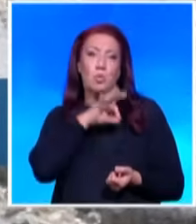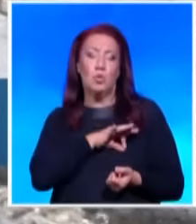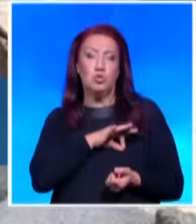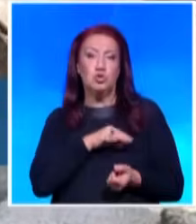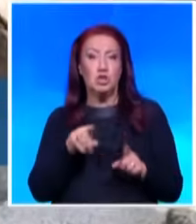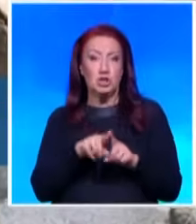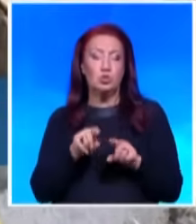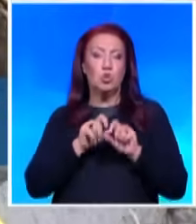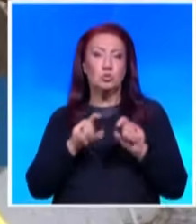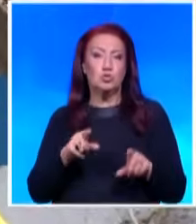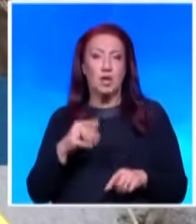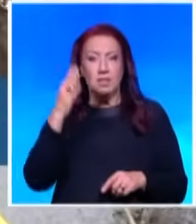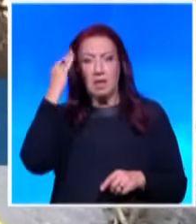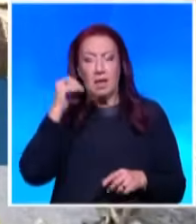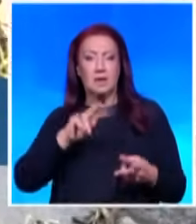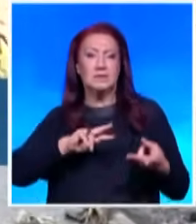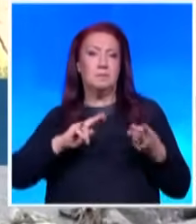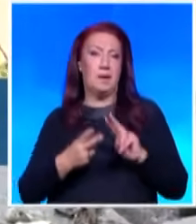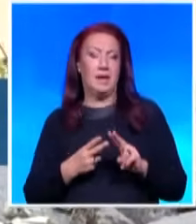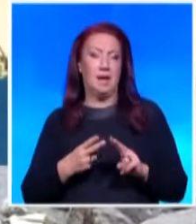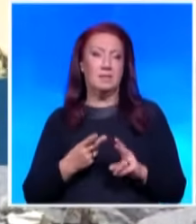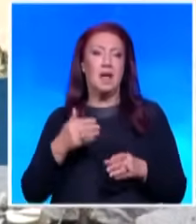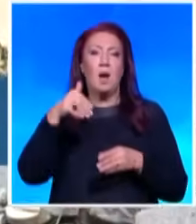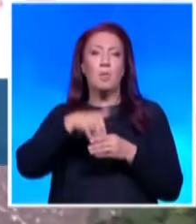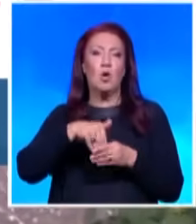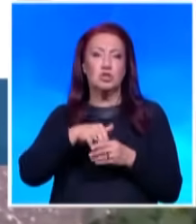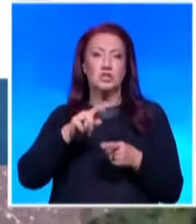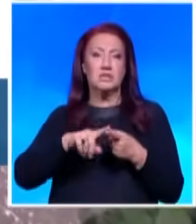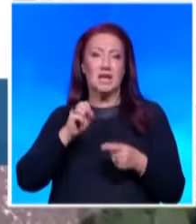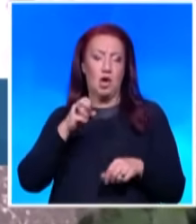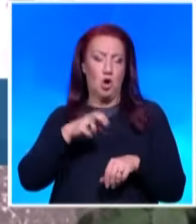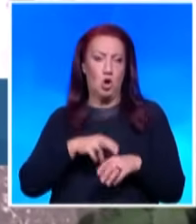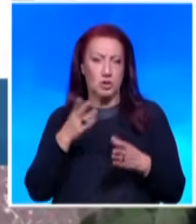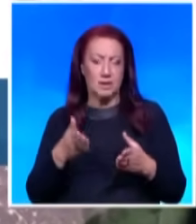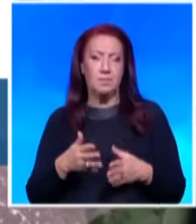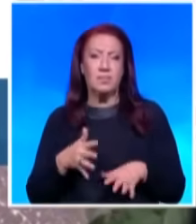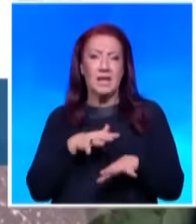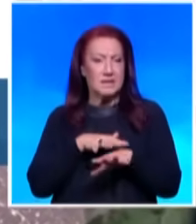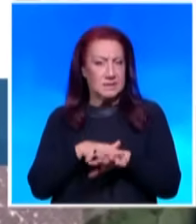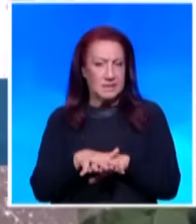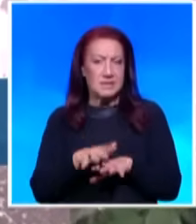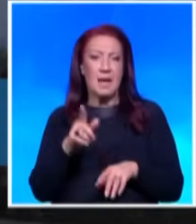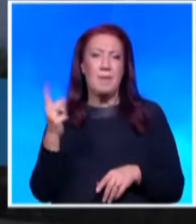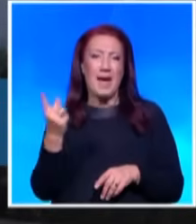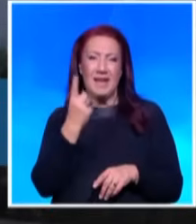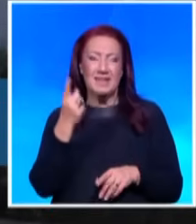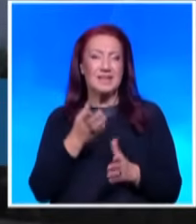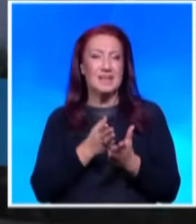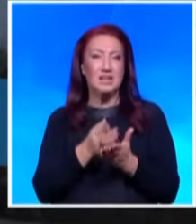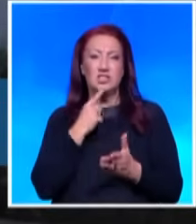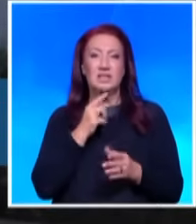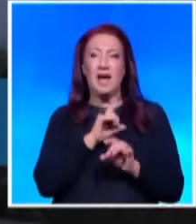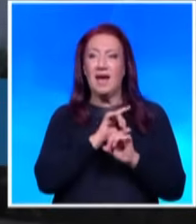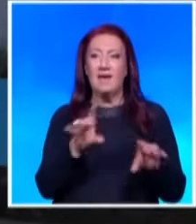грешка заради сбъркан пощенски код. Като цяло, системата за известяване беше един от начините за информиране на